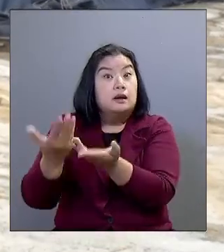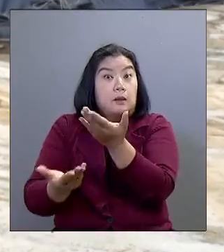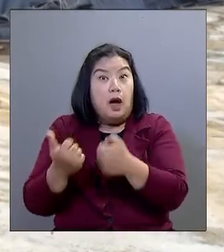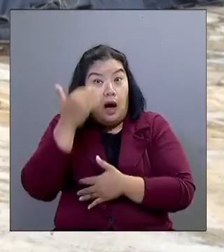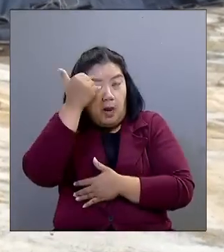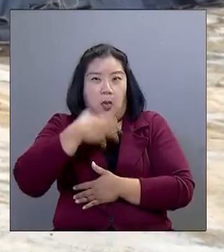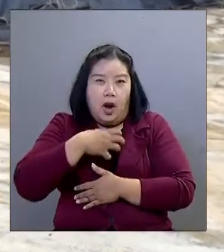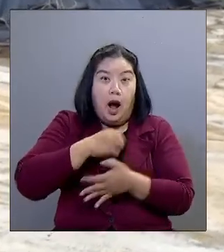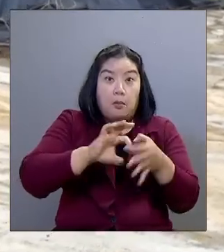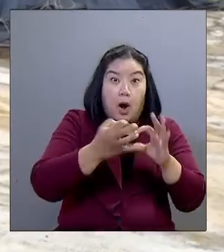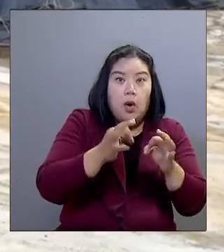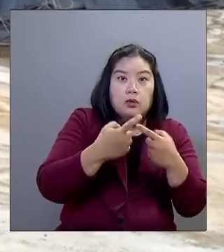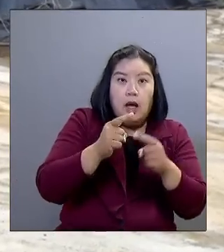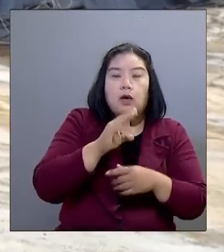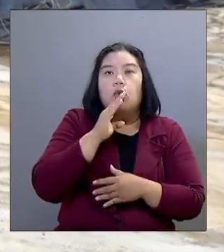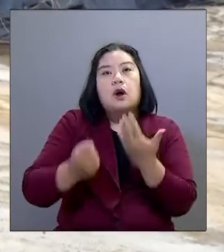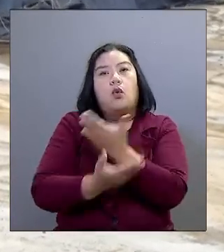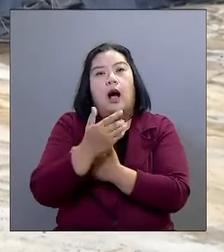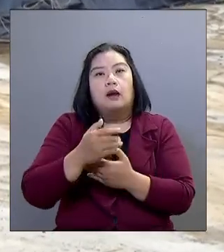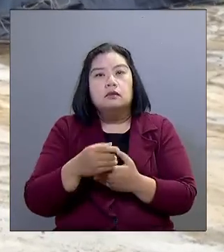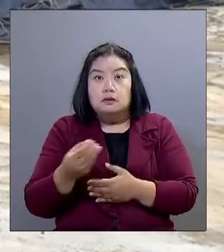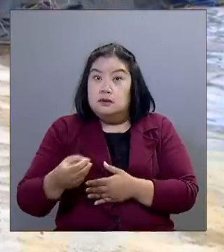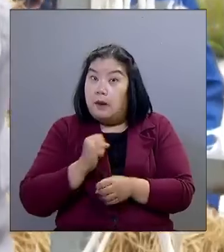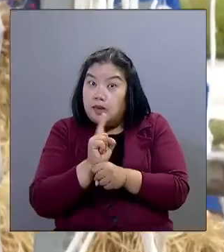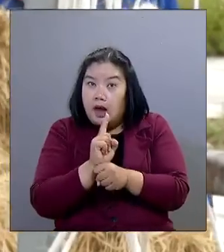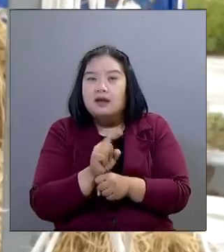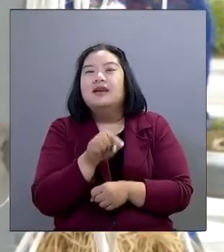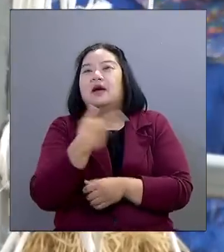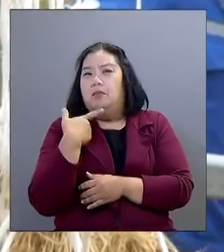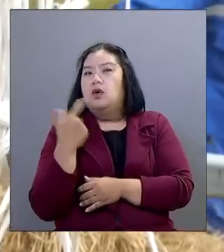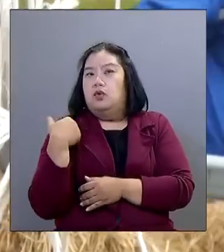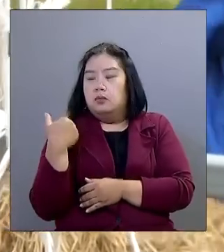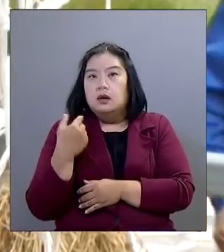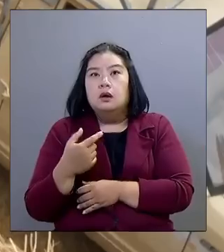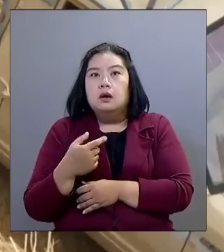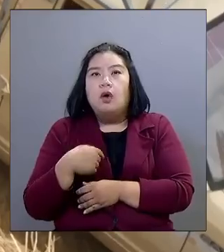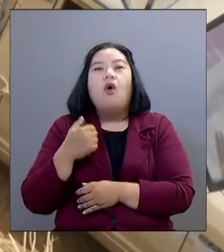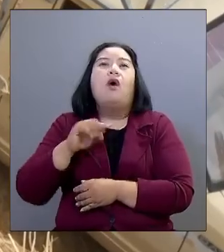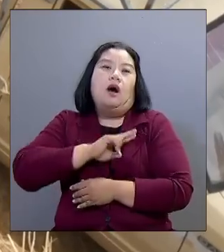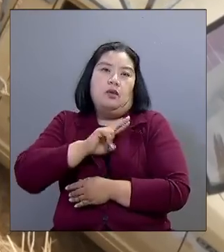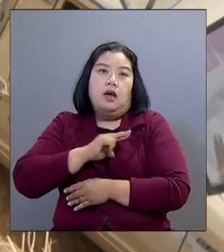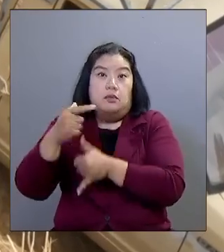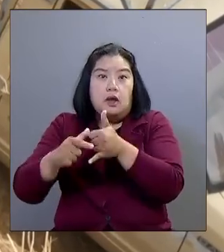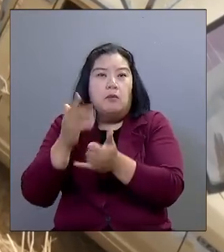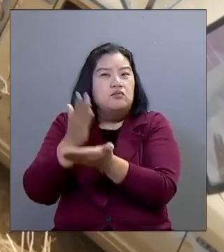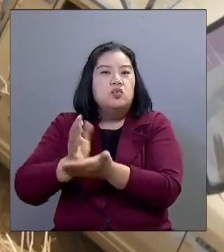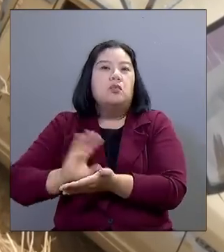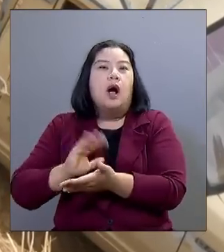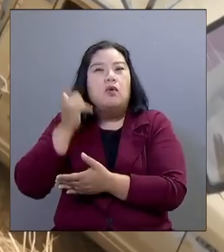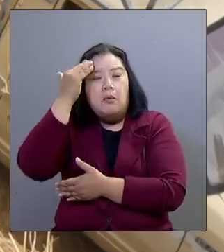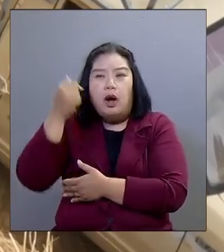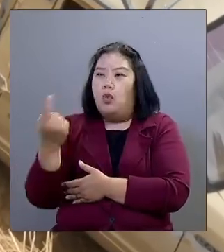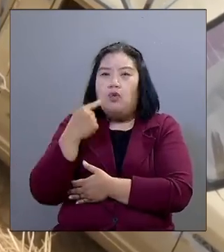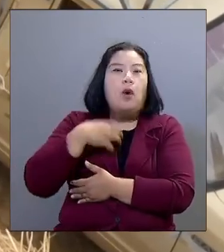เรามีโซลูชันมีช่องทางการใช้ประโยชน์จากฟางข้าวค่ะเขาก็หยุดการเผาโดยอัตโนมัติเพราะว่าเขาก็ไม่ได้อยากจะตกเป็นจำเลยสังคม